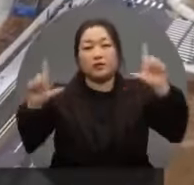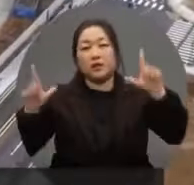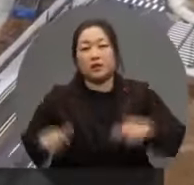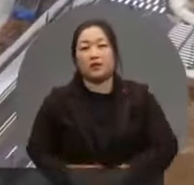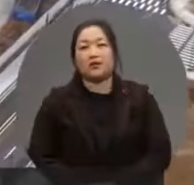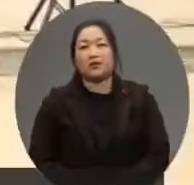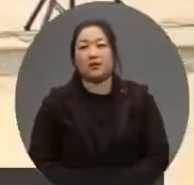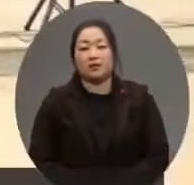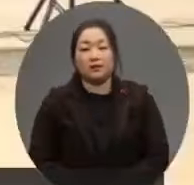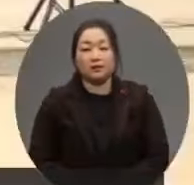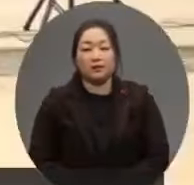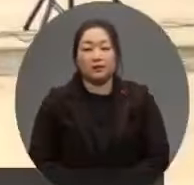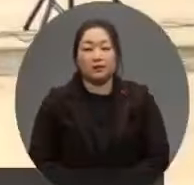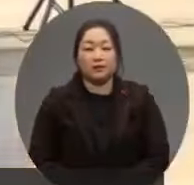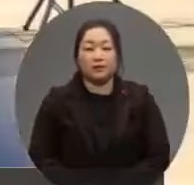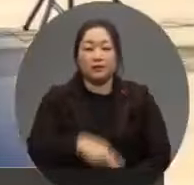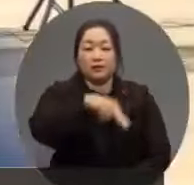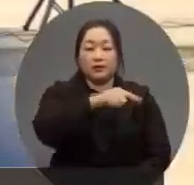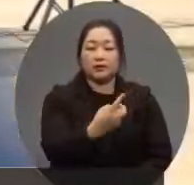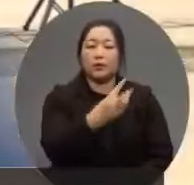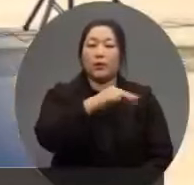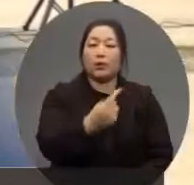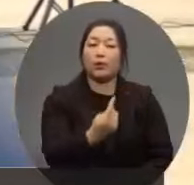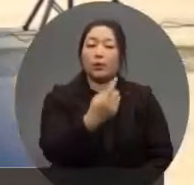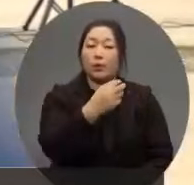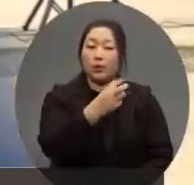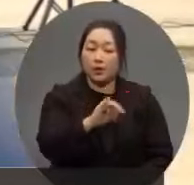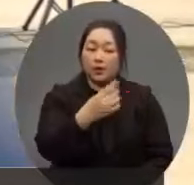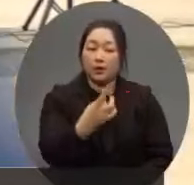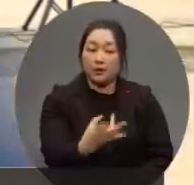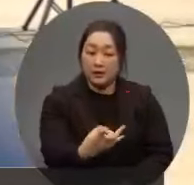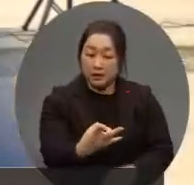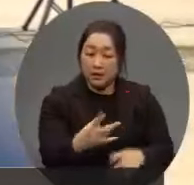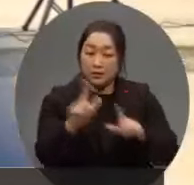보입니다. 소로리 벽시를 모형을 따서